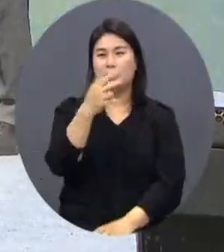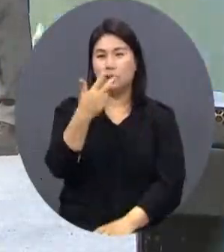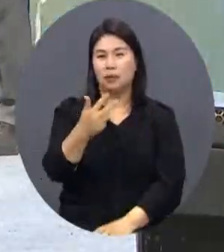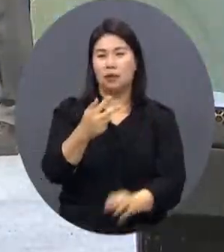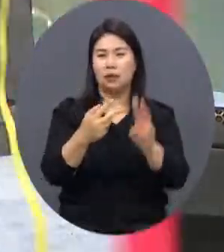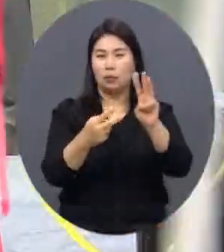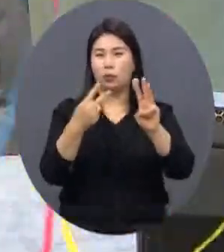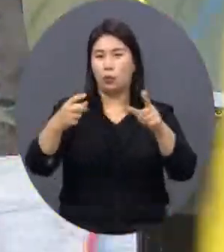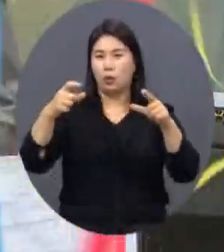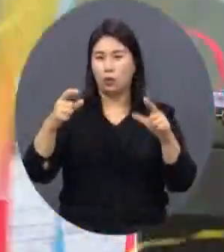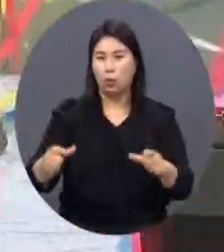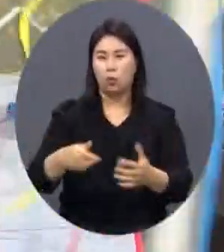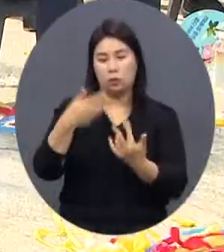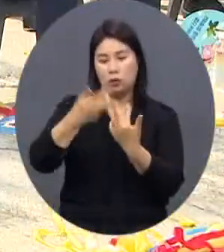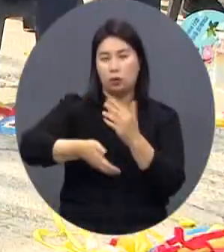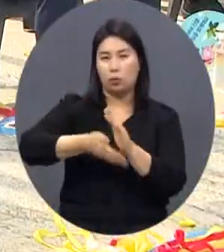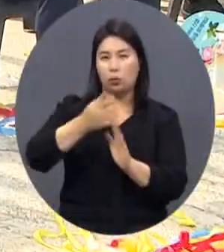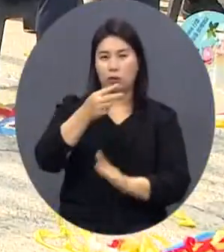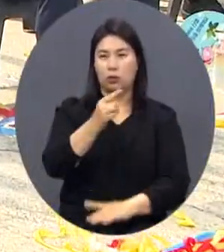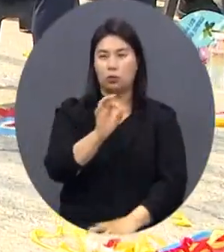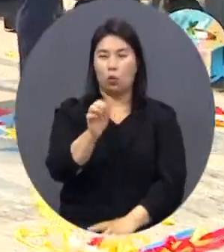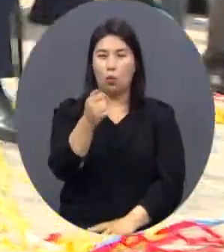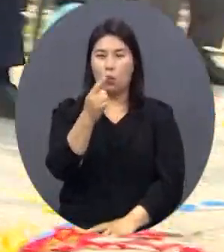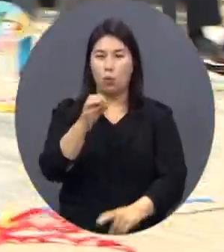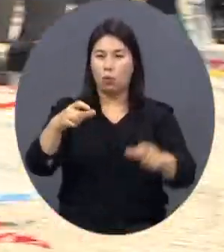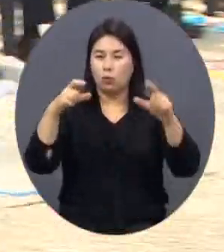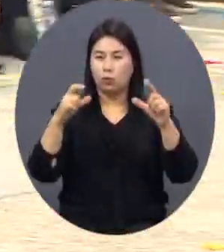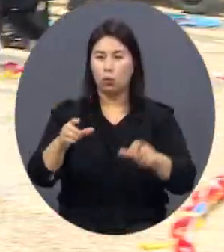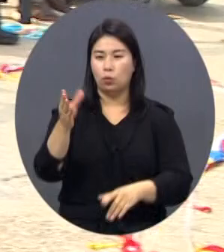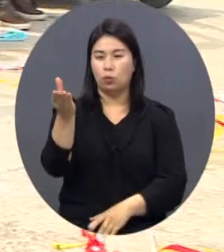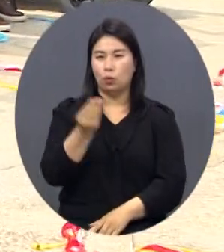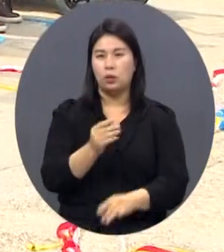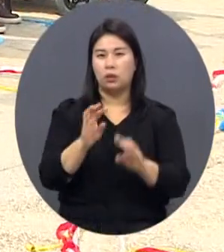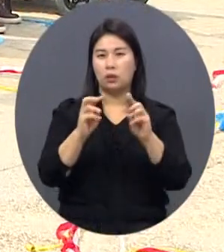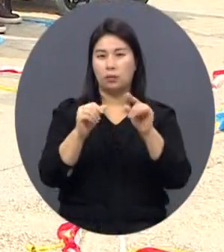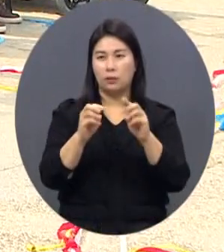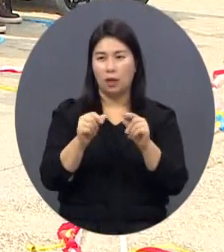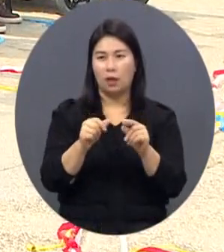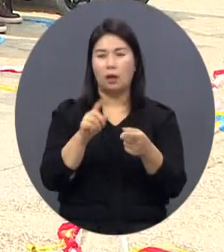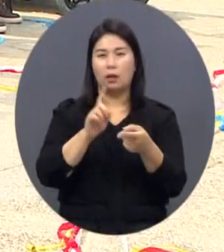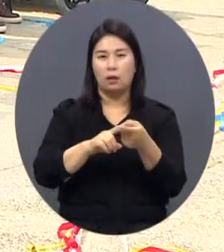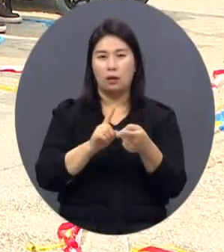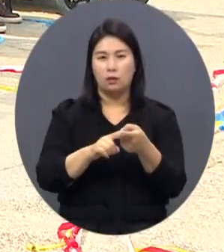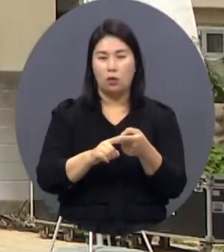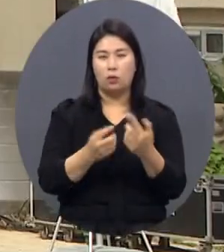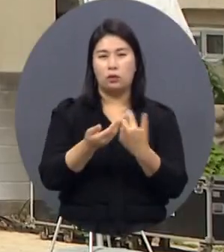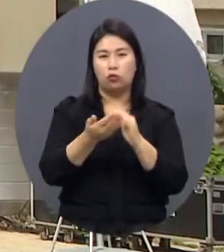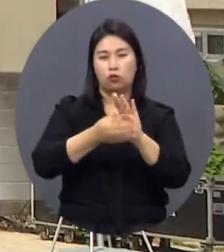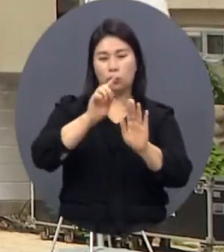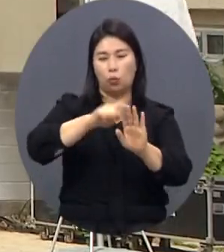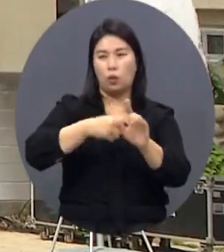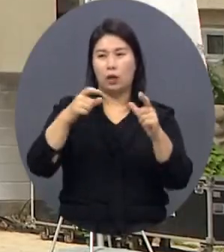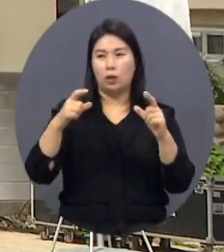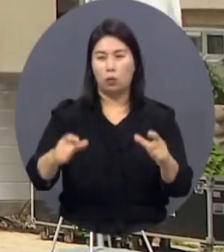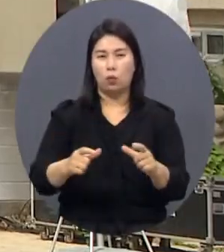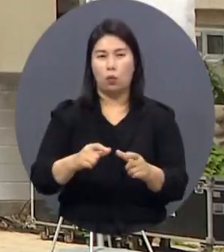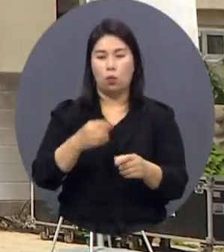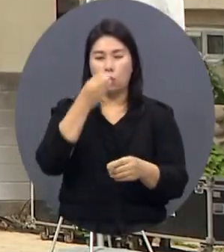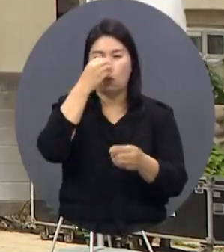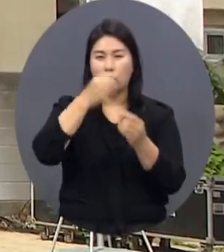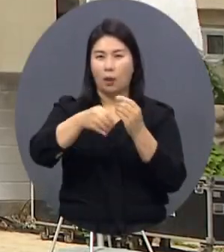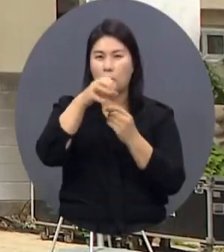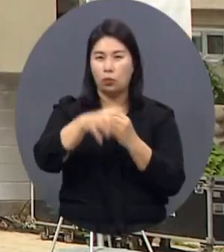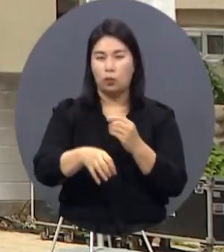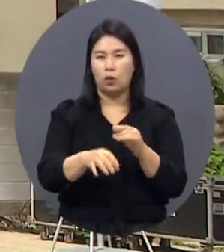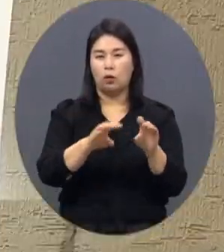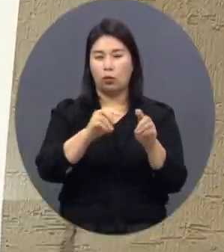3도 2동과 서귀포시 동홍동에 토지 임대부 126 세대 제주시 봉개동 서귀포시 남원읍에